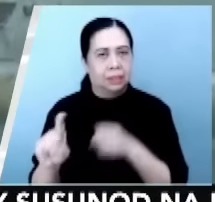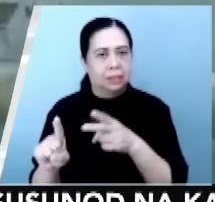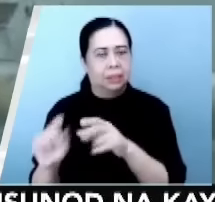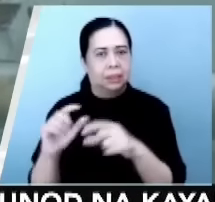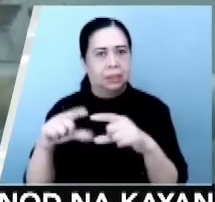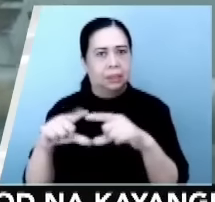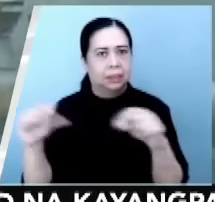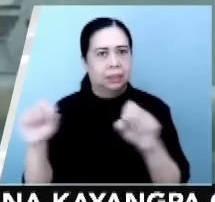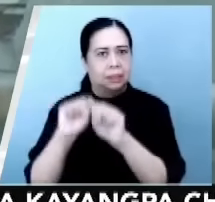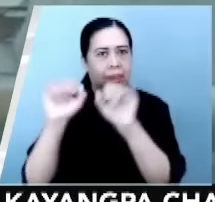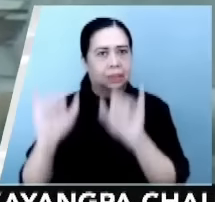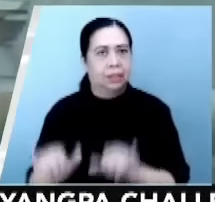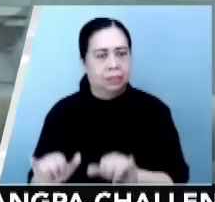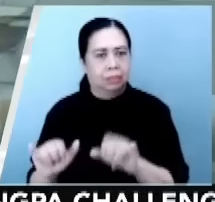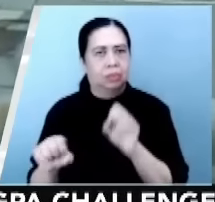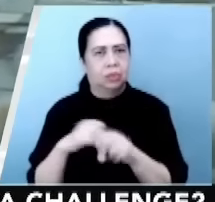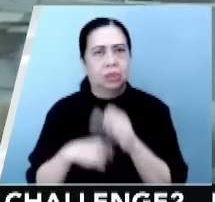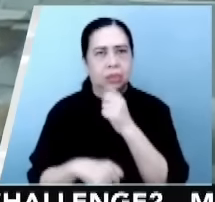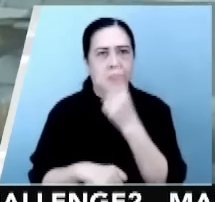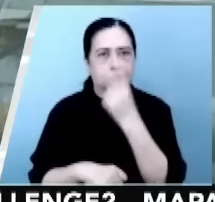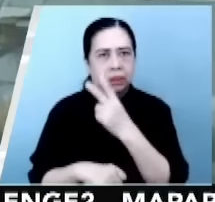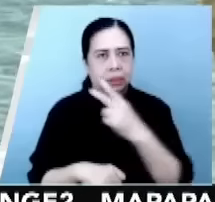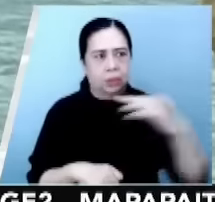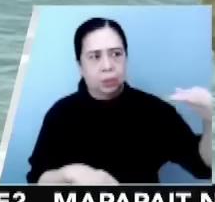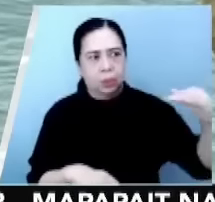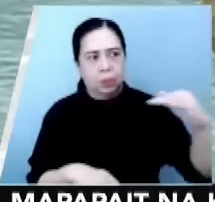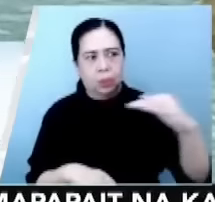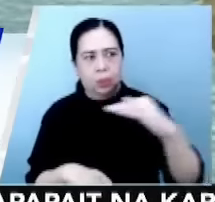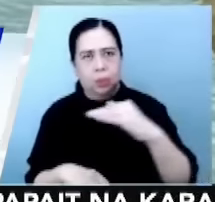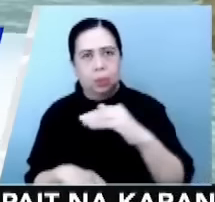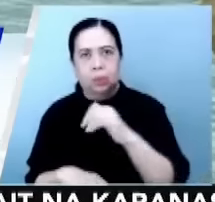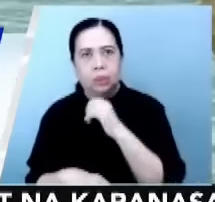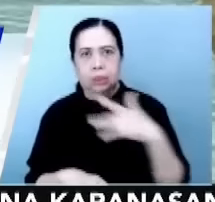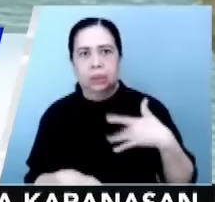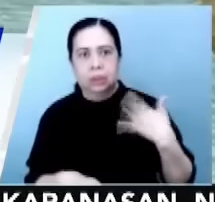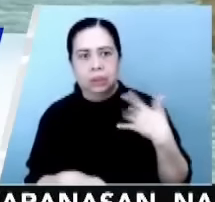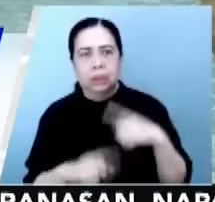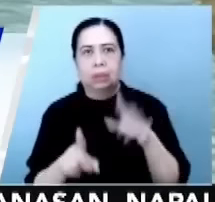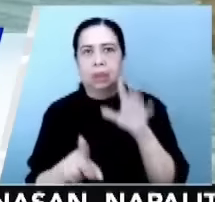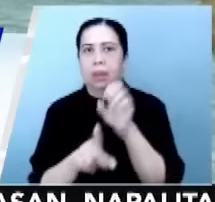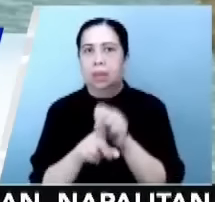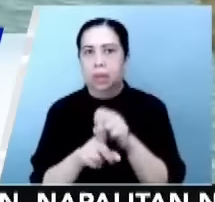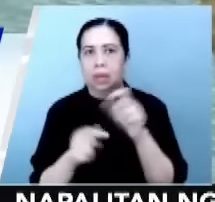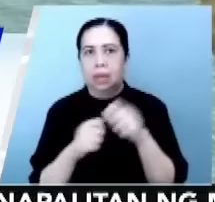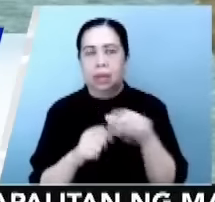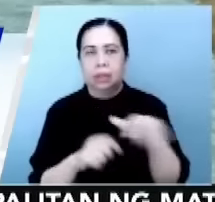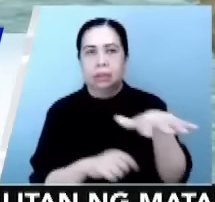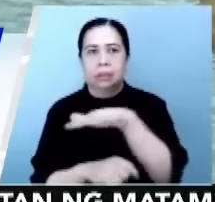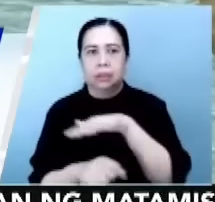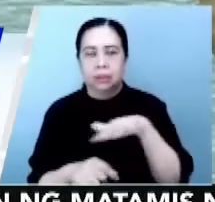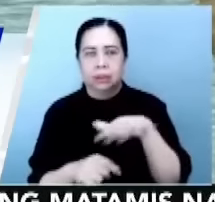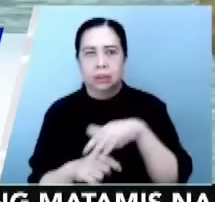barko kaya hindi na-detect ang kanilang presensya siya pero naispatan na nagpapatrolyang tauhan ng coast guard substation San Felipe